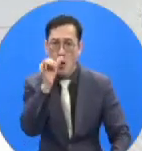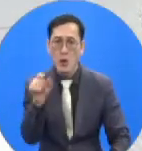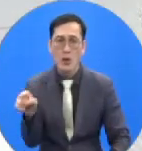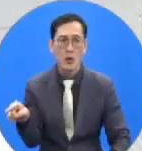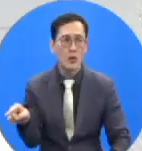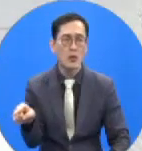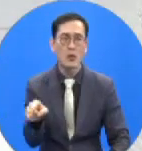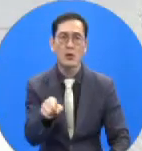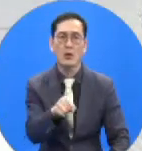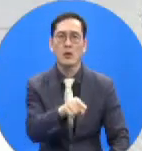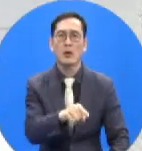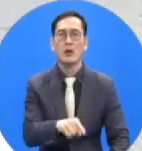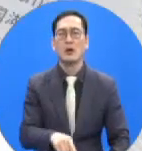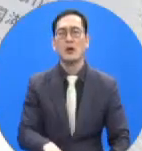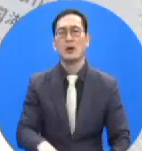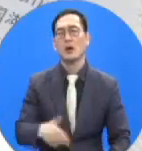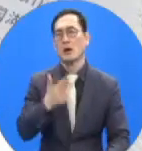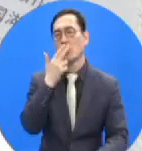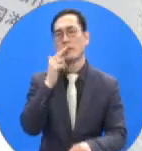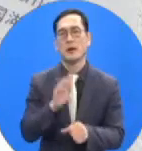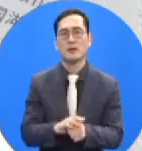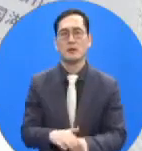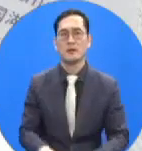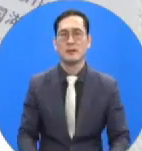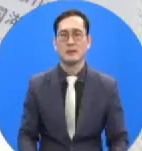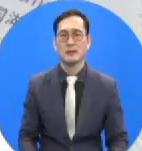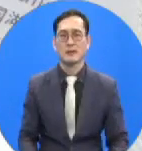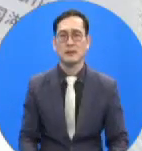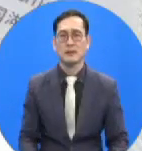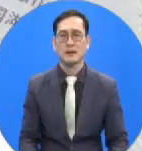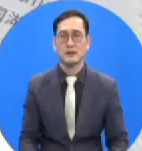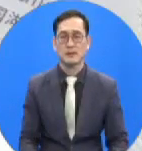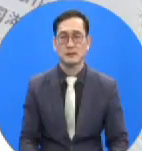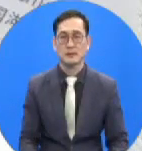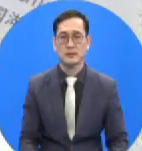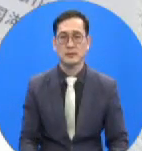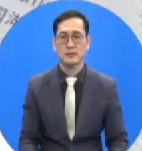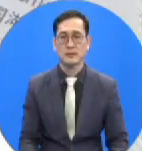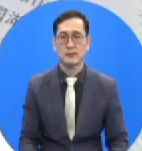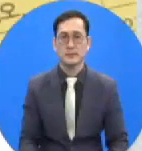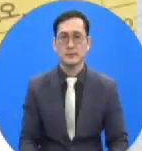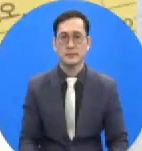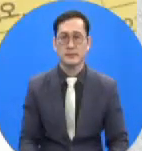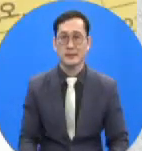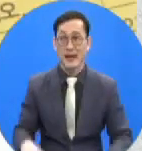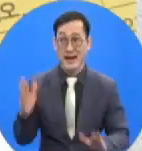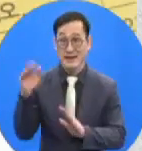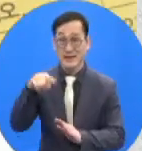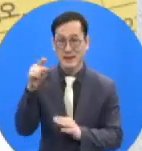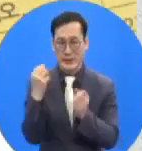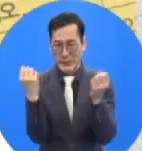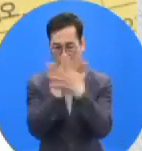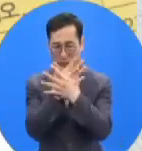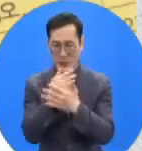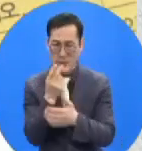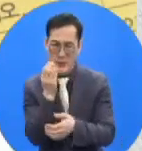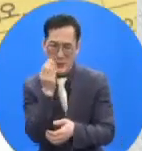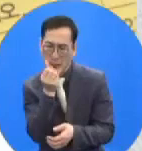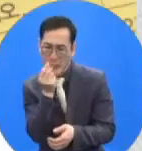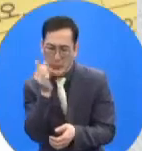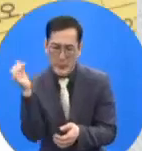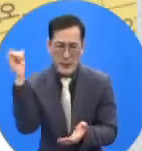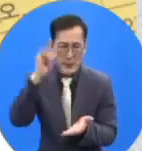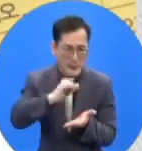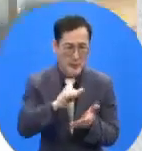발생을 하는데 상당히 많은 유학생들이 이러한 절차를 통해서 과거에 입국했을 가능성도 있고 현재도 입국하고 있는 환경이 된다.